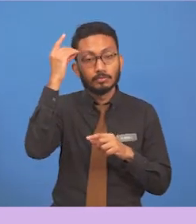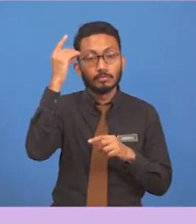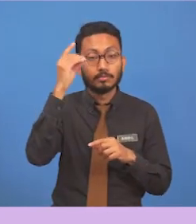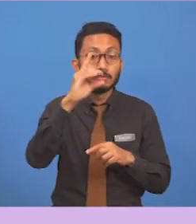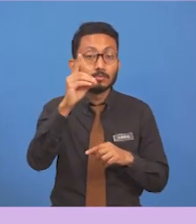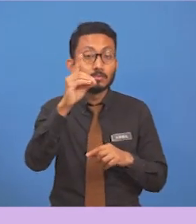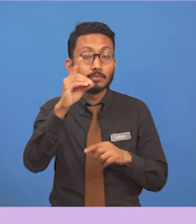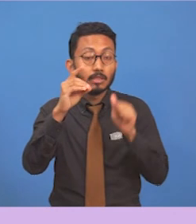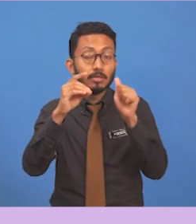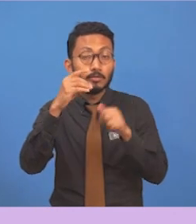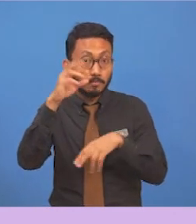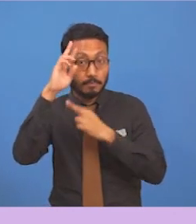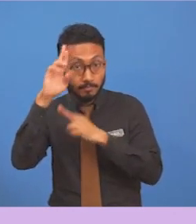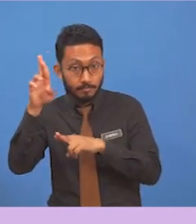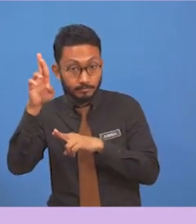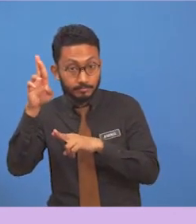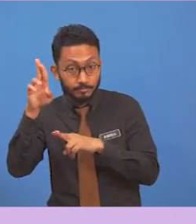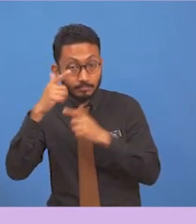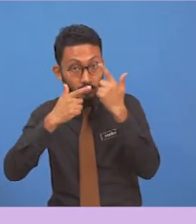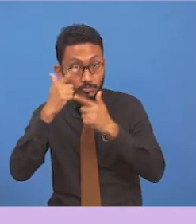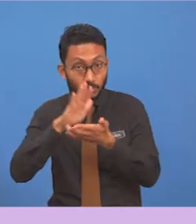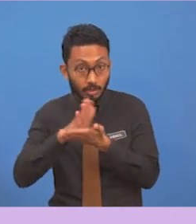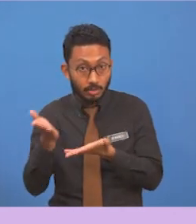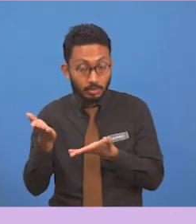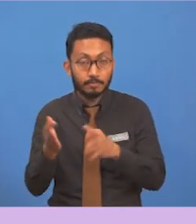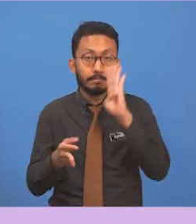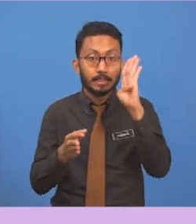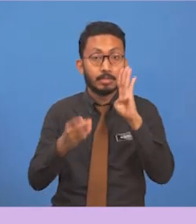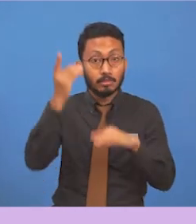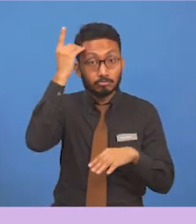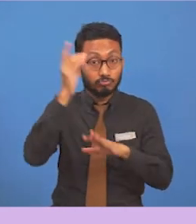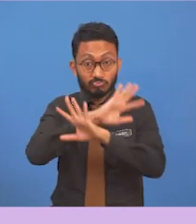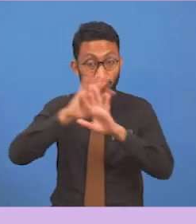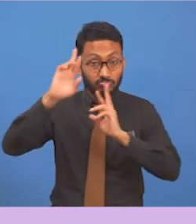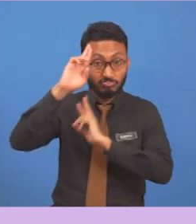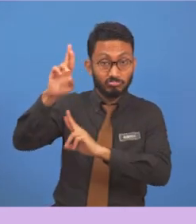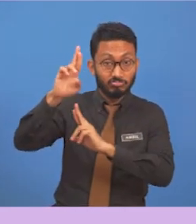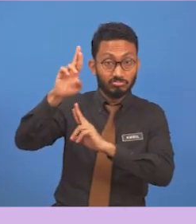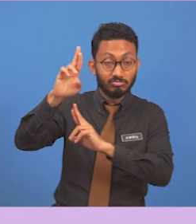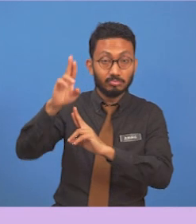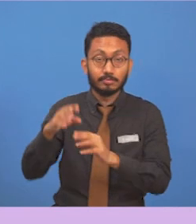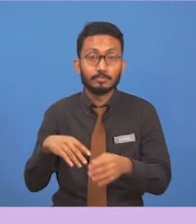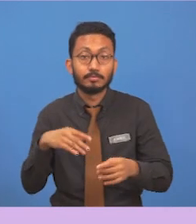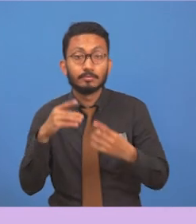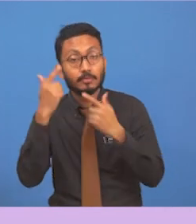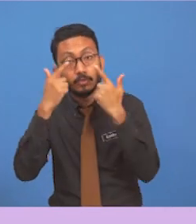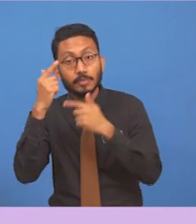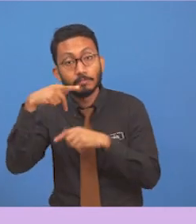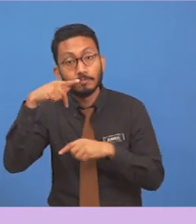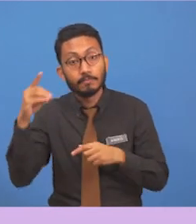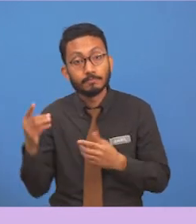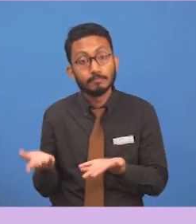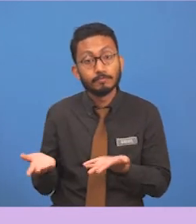Hai by Danger tidak menghormati pelopor sekolah pandai murid-murid jawabannya Hei